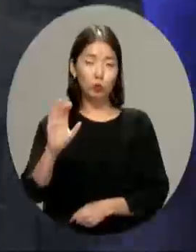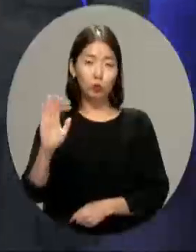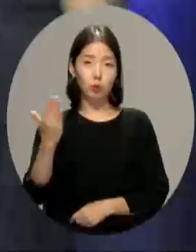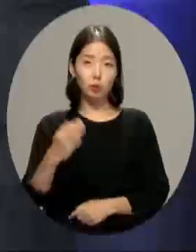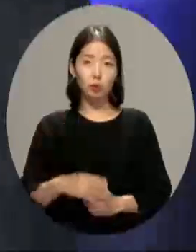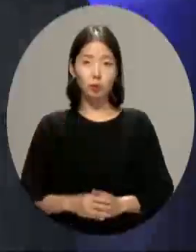달하고 있습니다